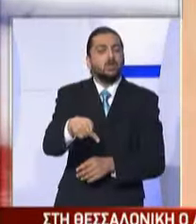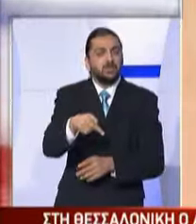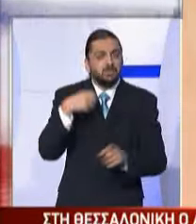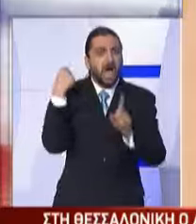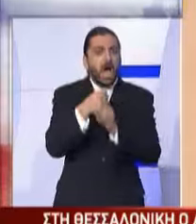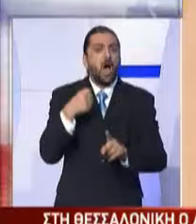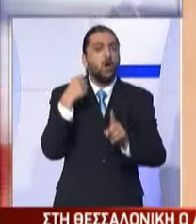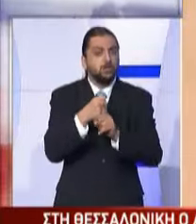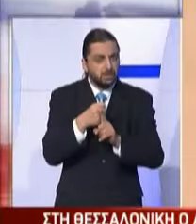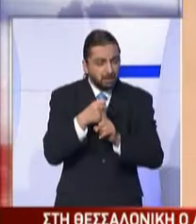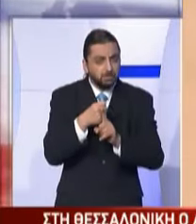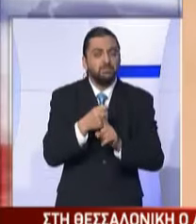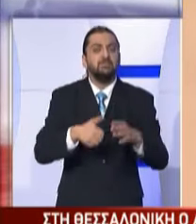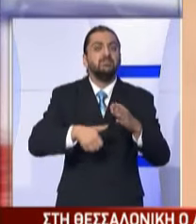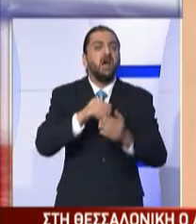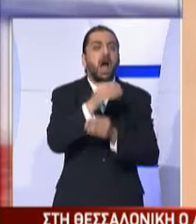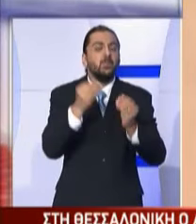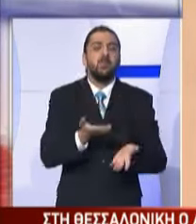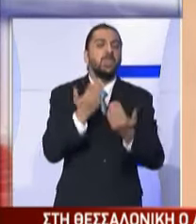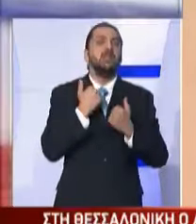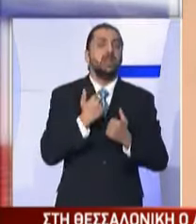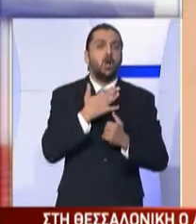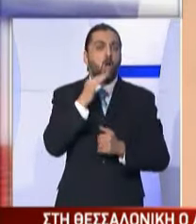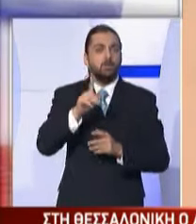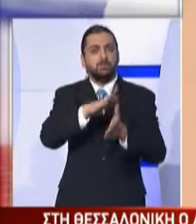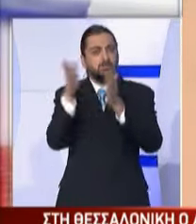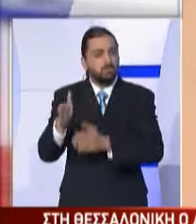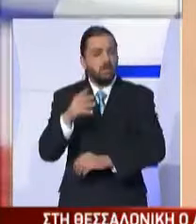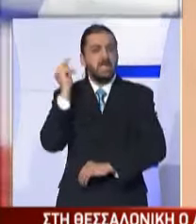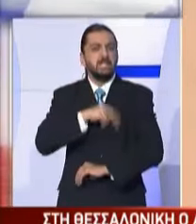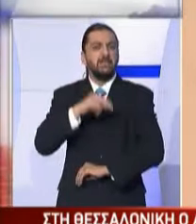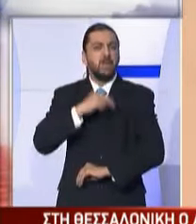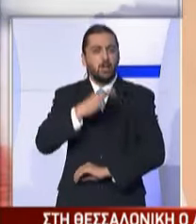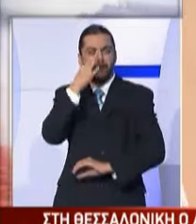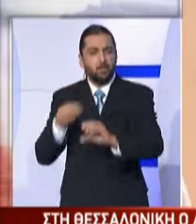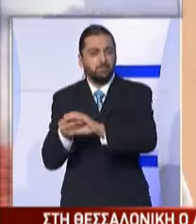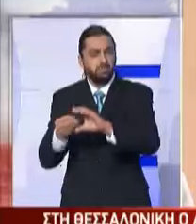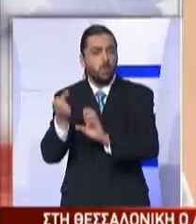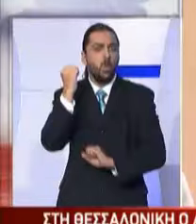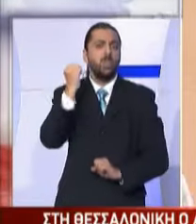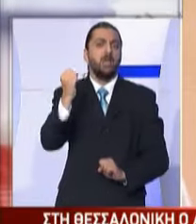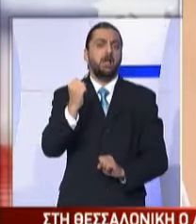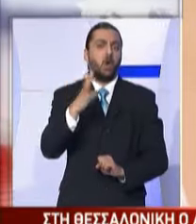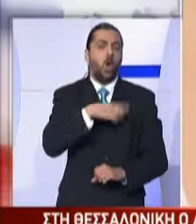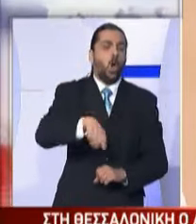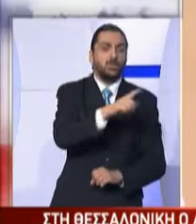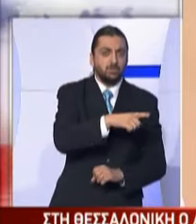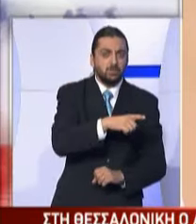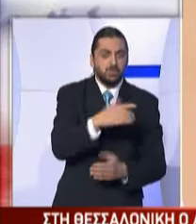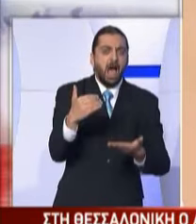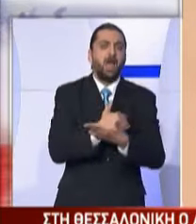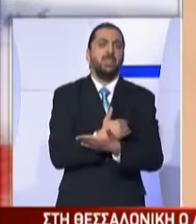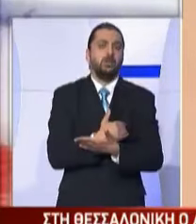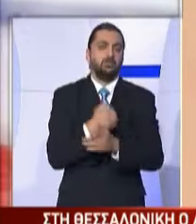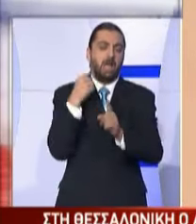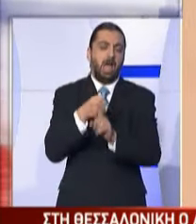απέναντι σε πολύ μεγάλα συμφέροντα, απέναντι σε διαπλεκόμενα συμφέροντα. Ο αγώνας σας από την